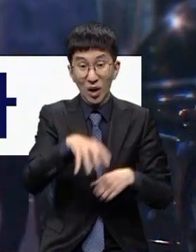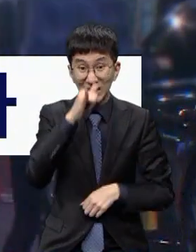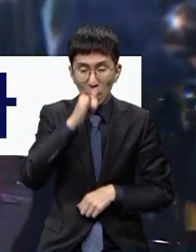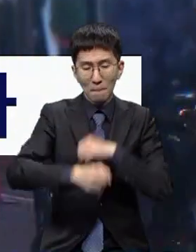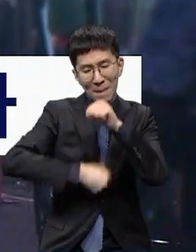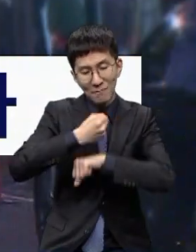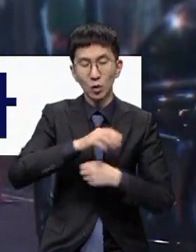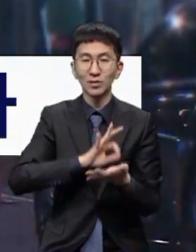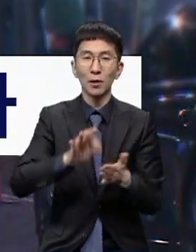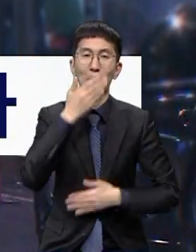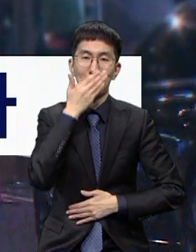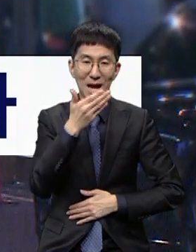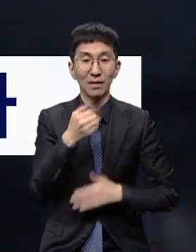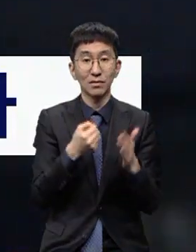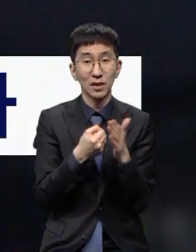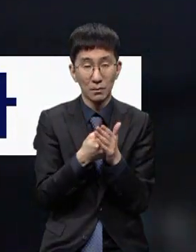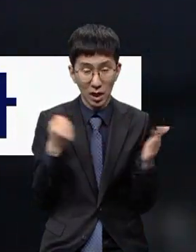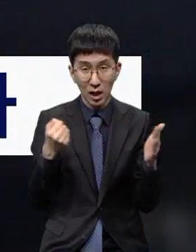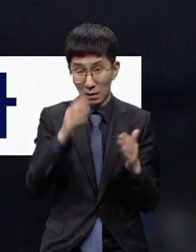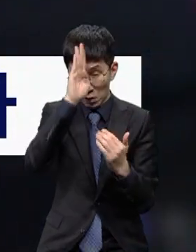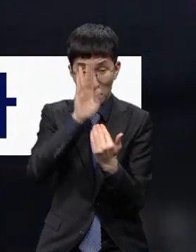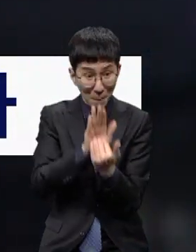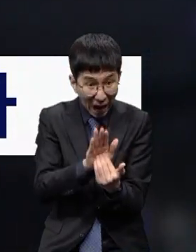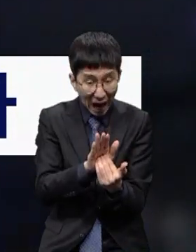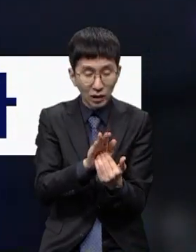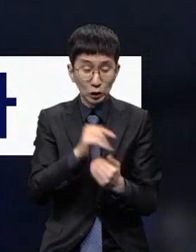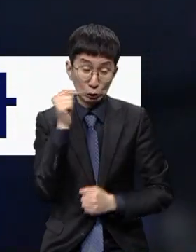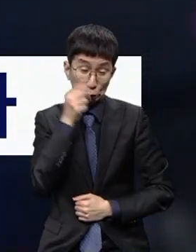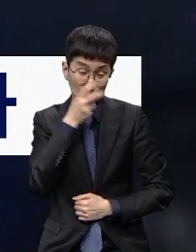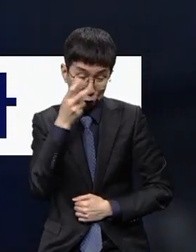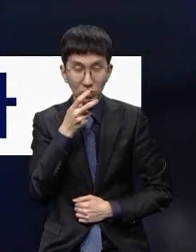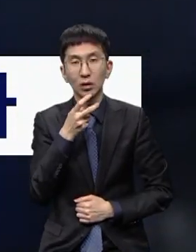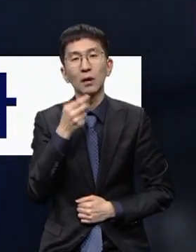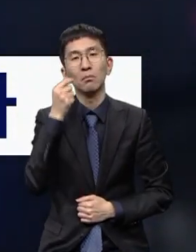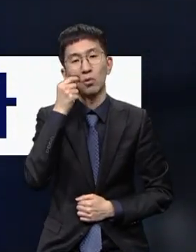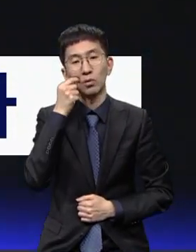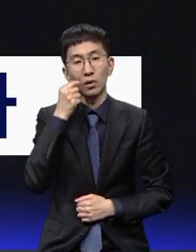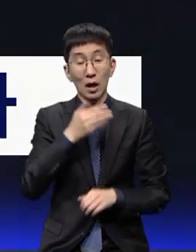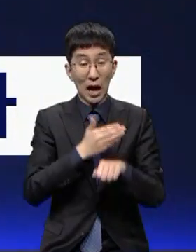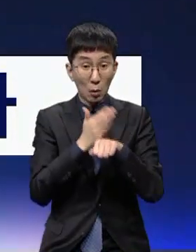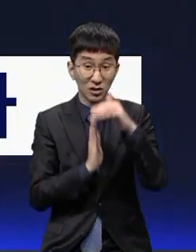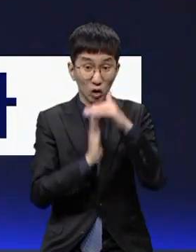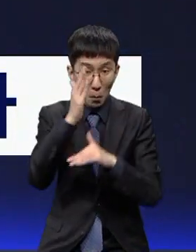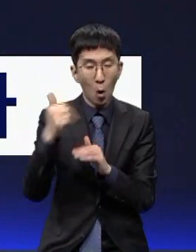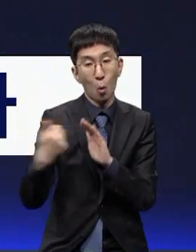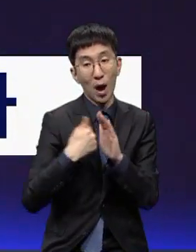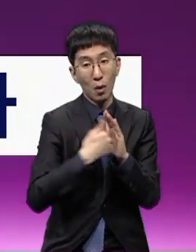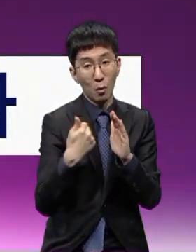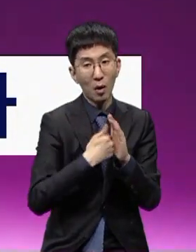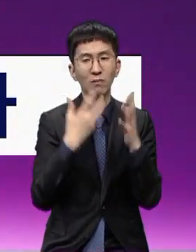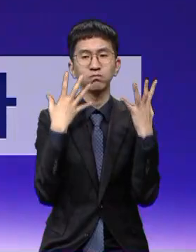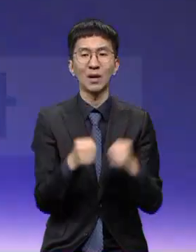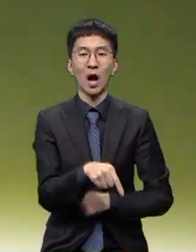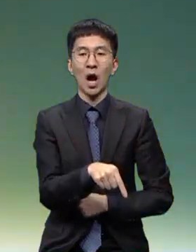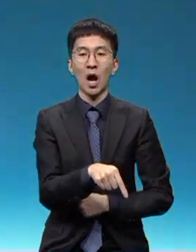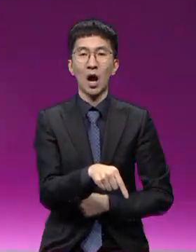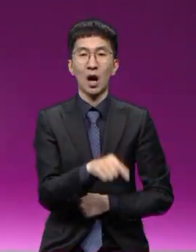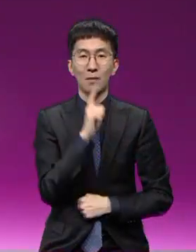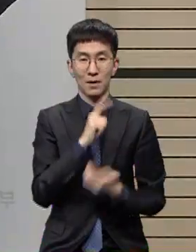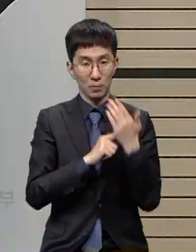다양한 영업이 가능해 방역 규제의 사각지대로 지적되었는데 밤 9시 넘어 방문했다는 확진자 진술이 나온